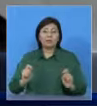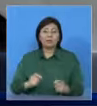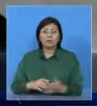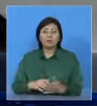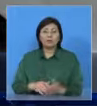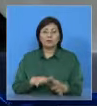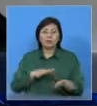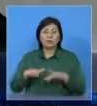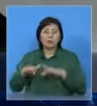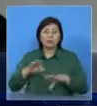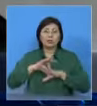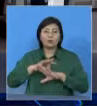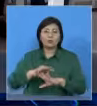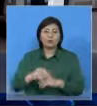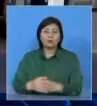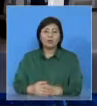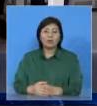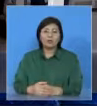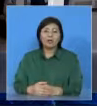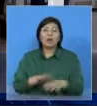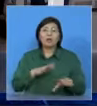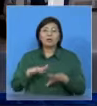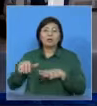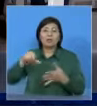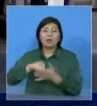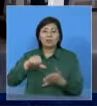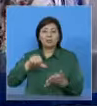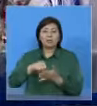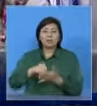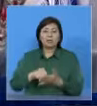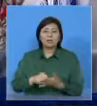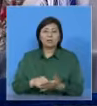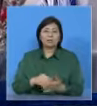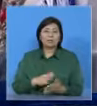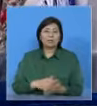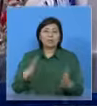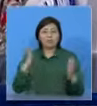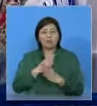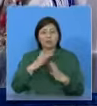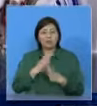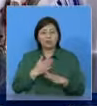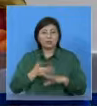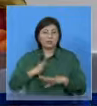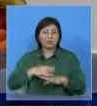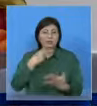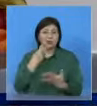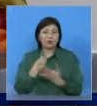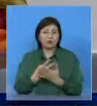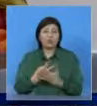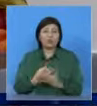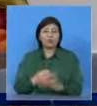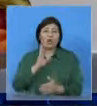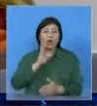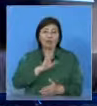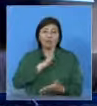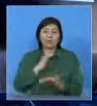арналған үлкен шара ұйымдастырылып жатыр. Шараға қатысушылар арасында тағдырдың сынағына сынбай, қажыр қайрат көрсетіп жүрген